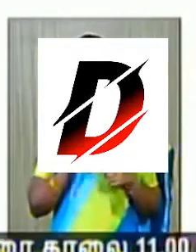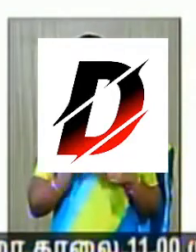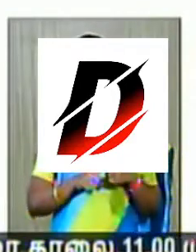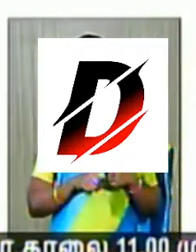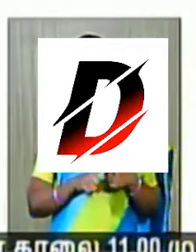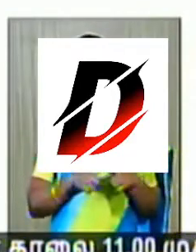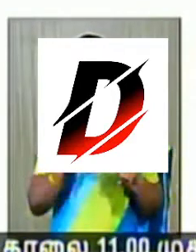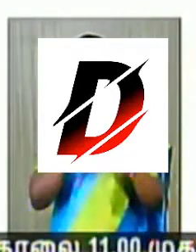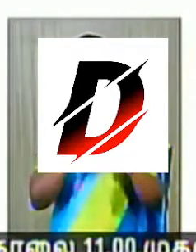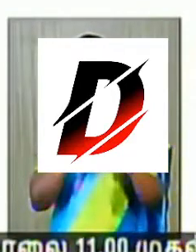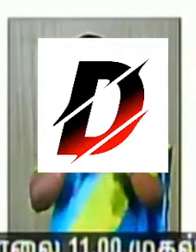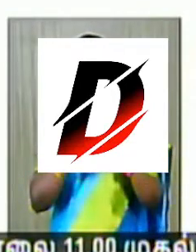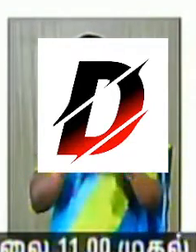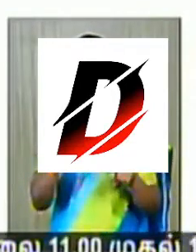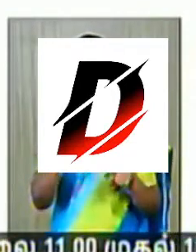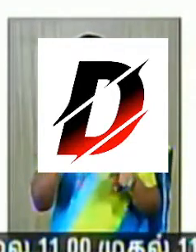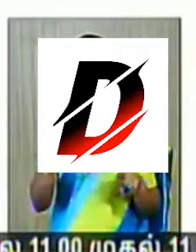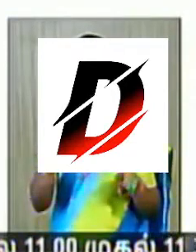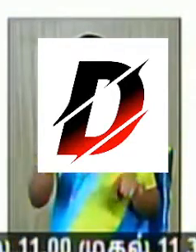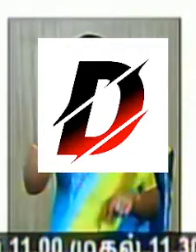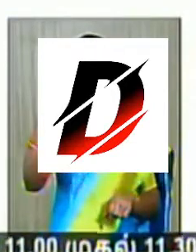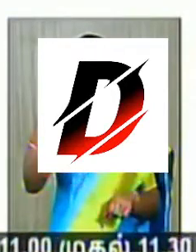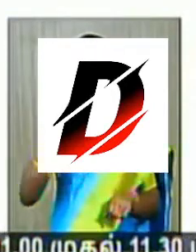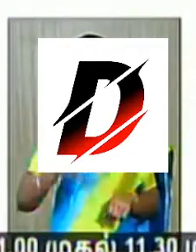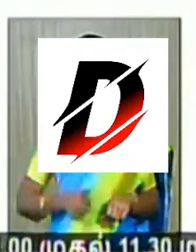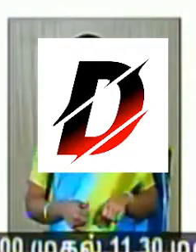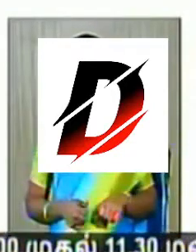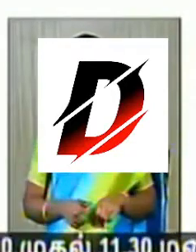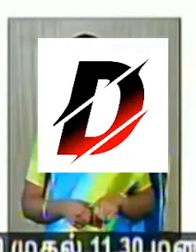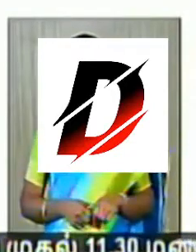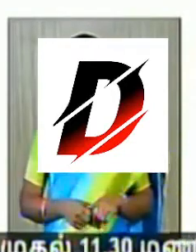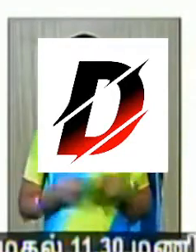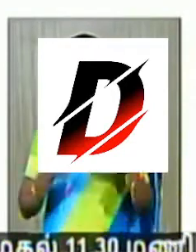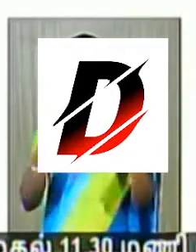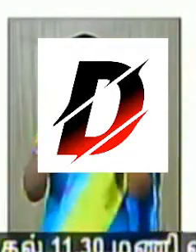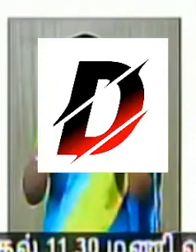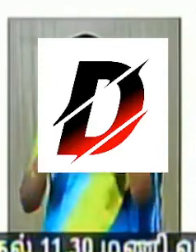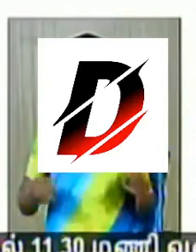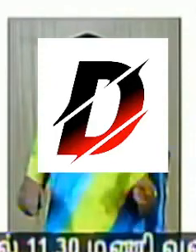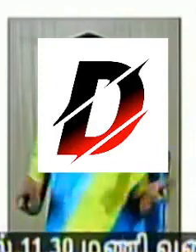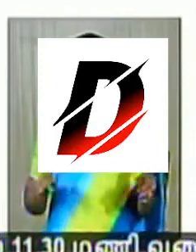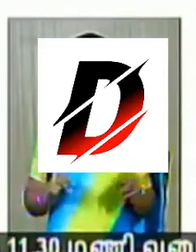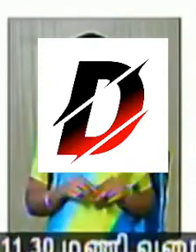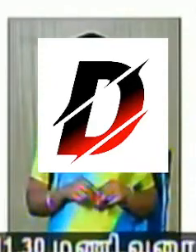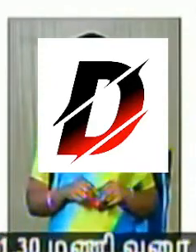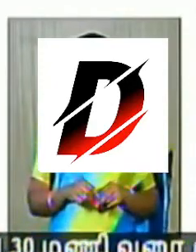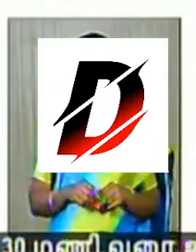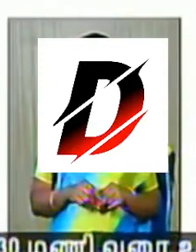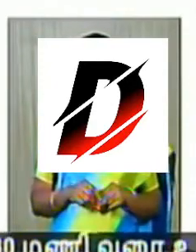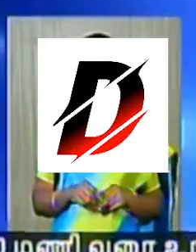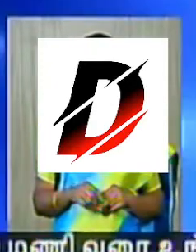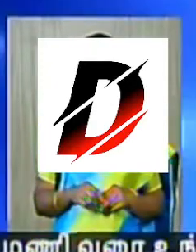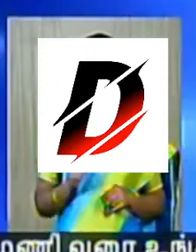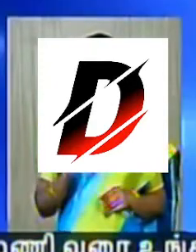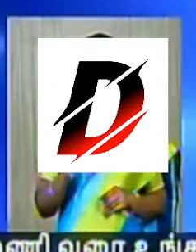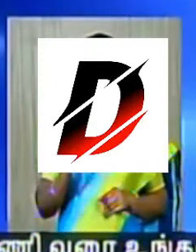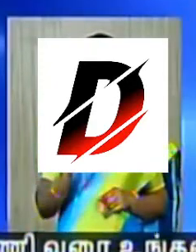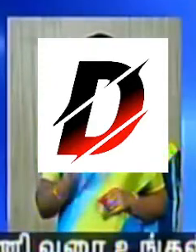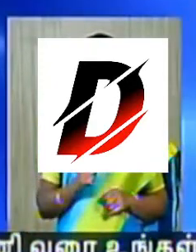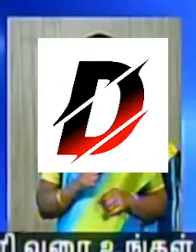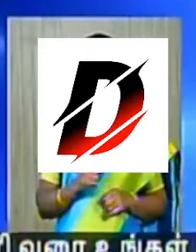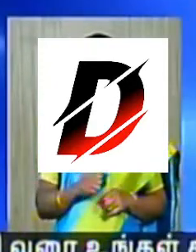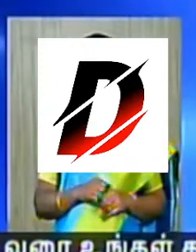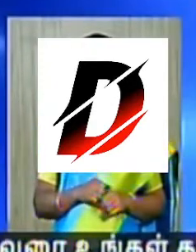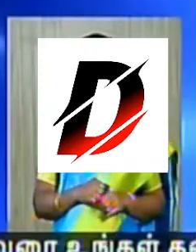இதை நம்ம காண்பிப்படுத்தும் போது நமக்கு என்ன நம்பர் கிடைச்சது, மைனஸ் த்ரீலேருந்து டூ வரைக்கும் நம்ம எடுத்துக்கலாம் ஈஸியாக. இப்போ நீங்கள் என்ன